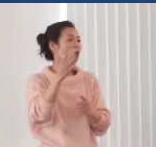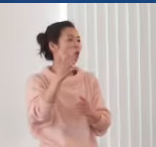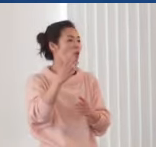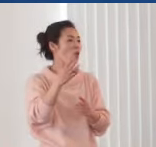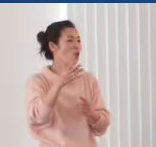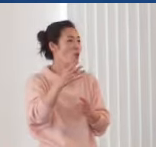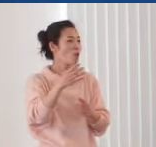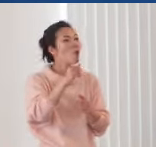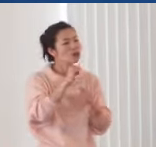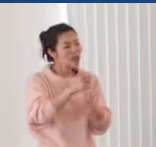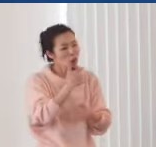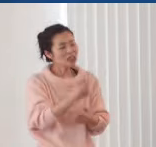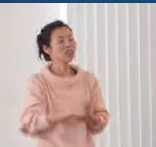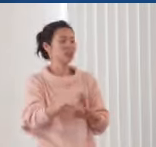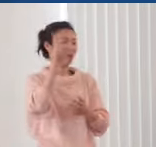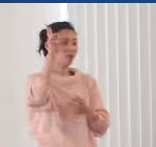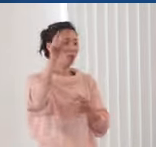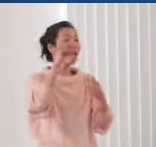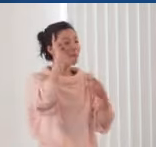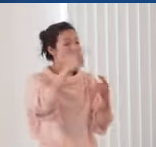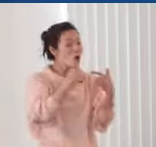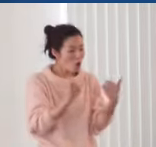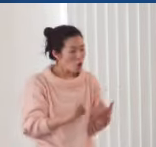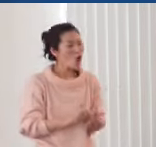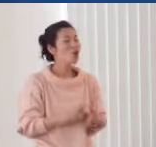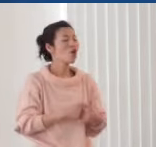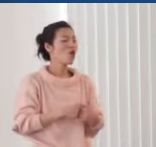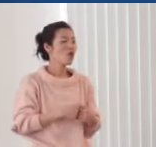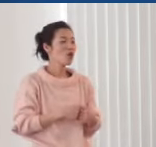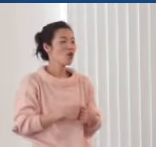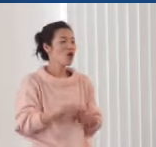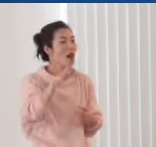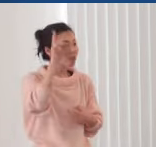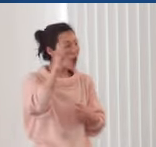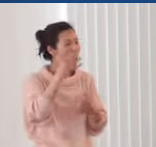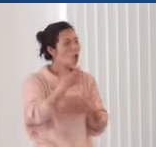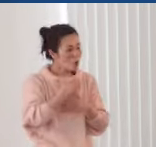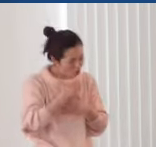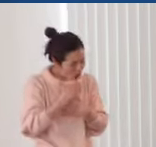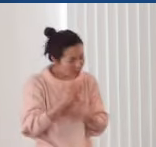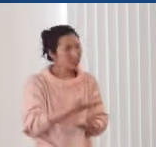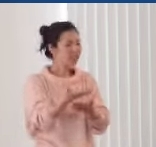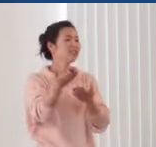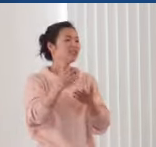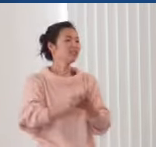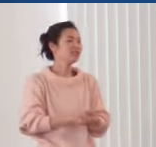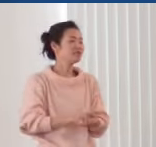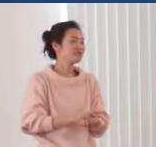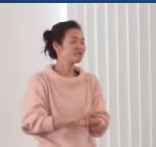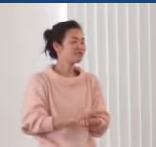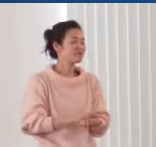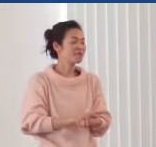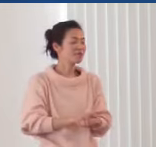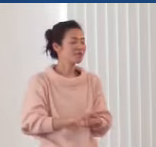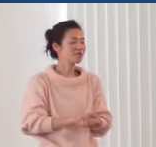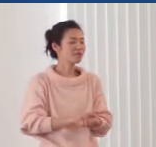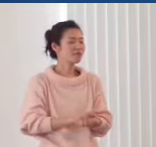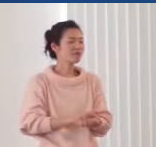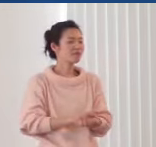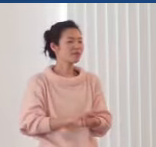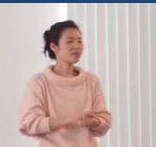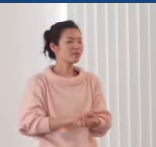ということですね。で、神を恐れなさいと言ってるわけです。 神を恐れるというのは神